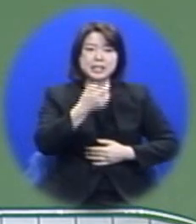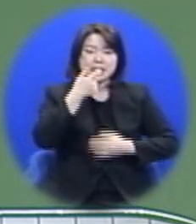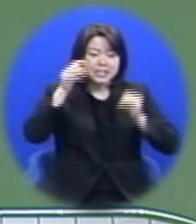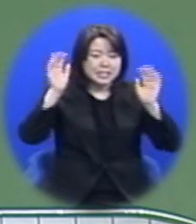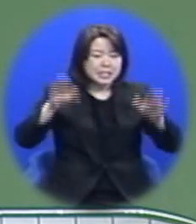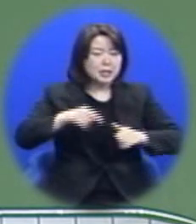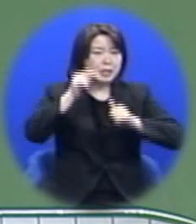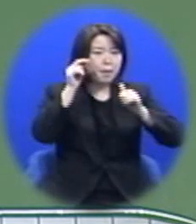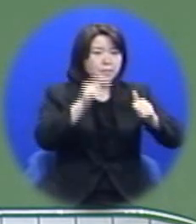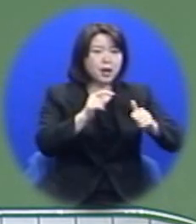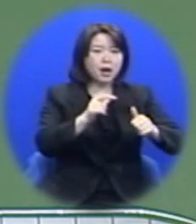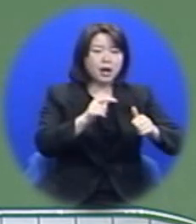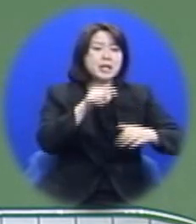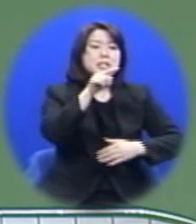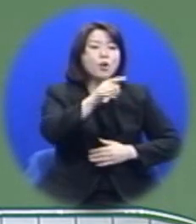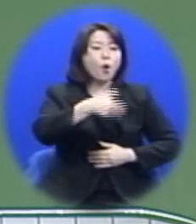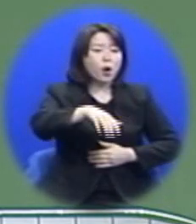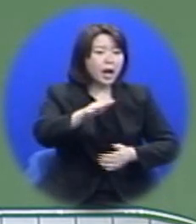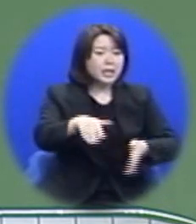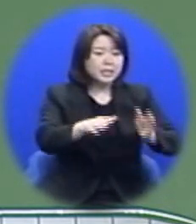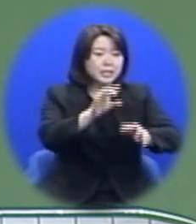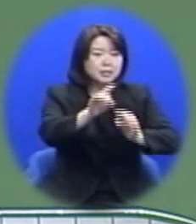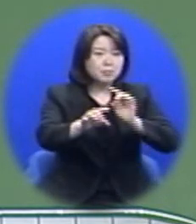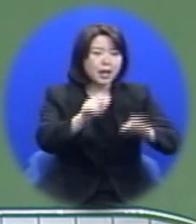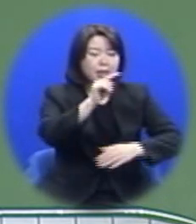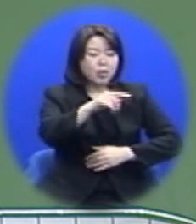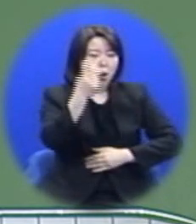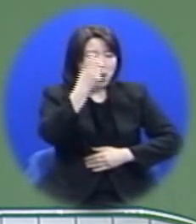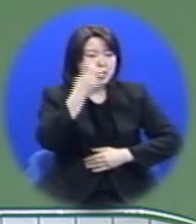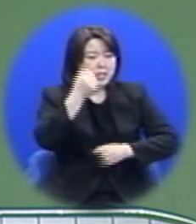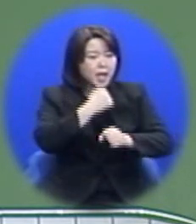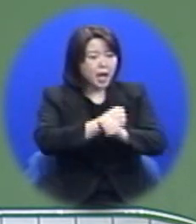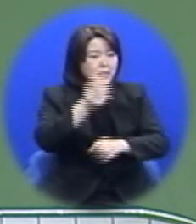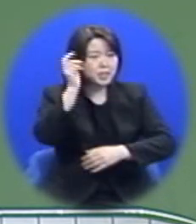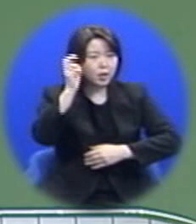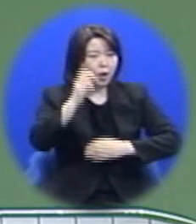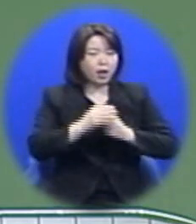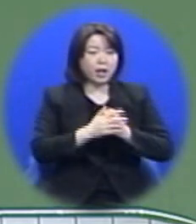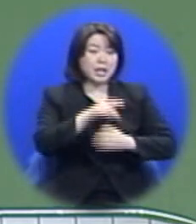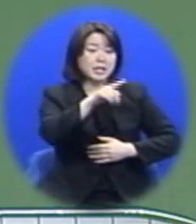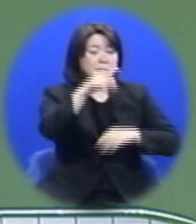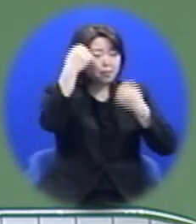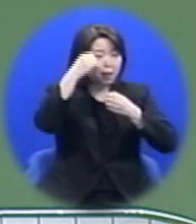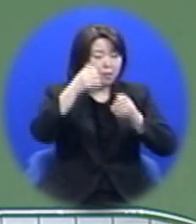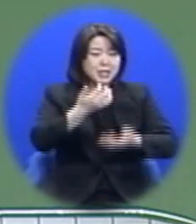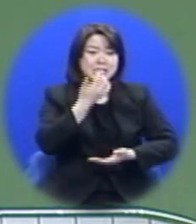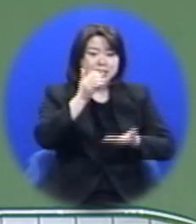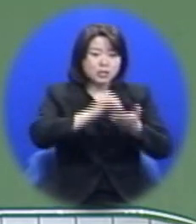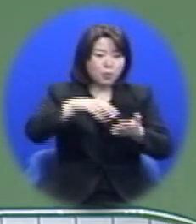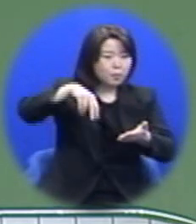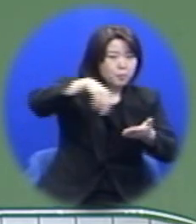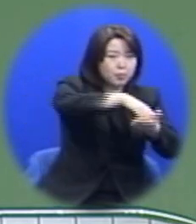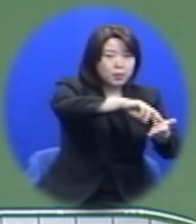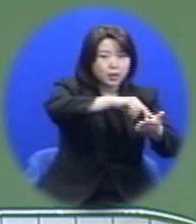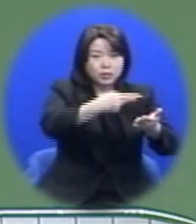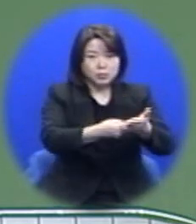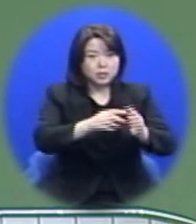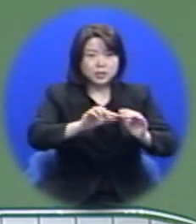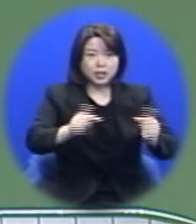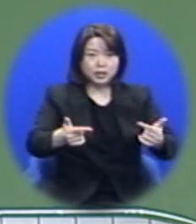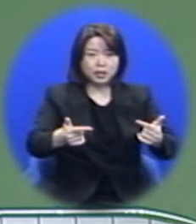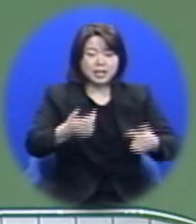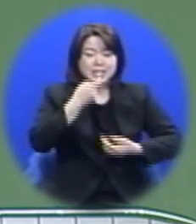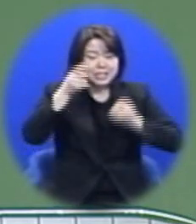명하셔서 내가 가는 길마다 너를 지키게 하실 것이니 너의 발이 돌부리에 부딪히지 않게 천사들이